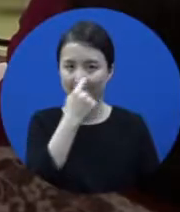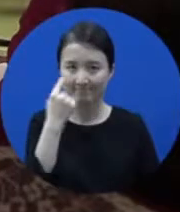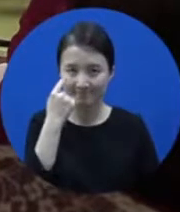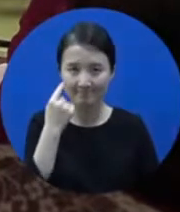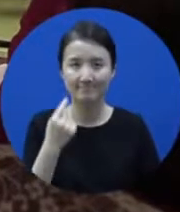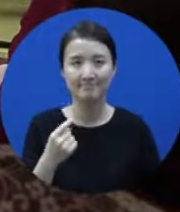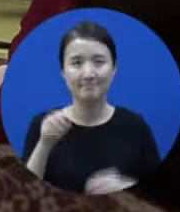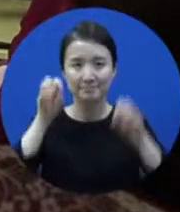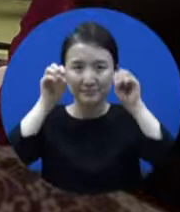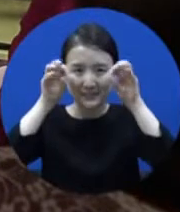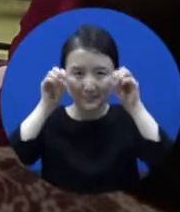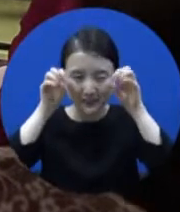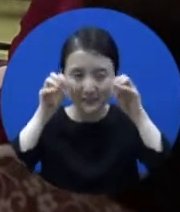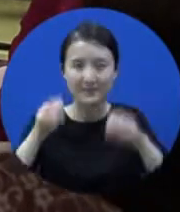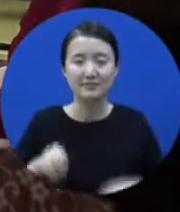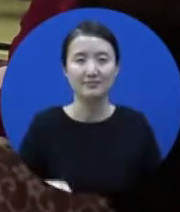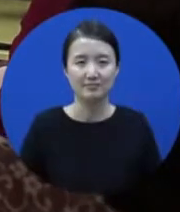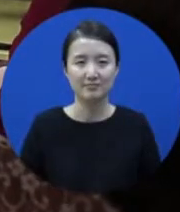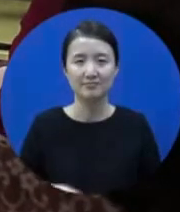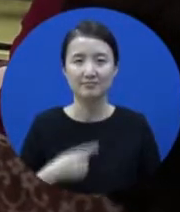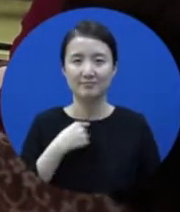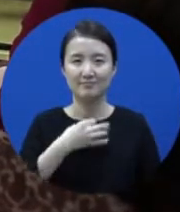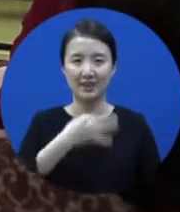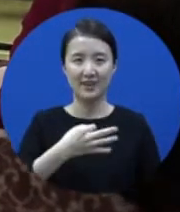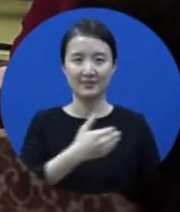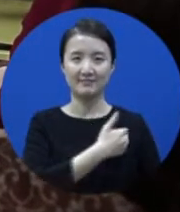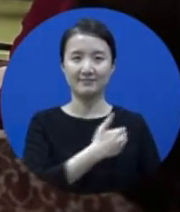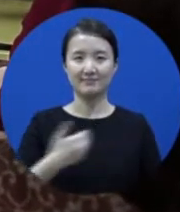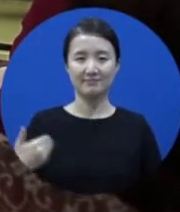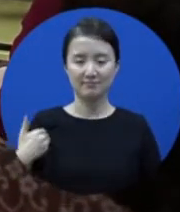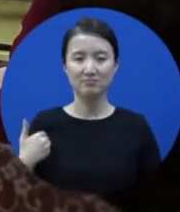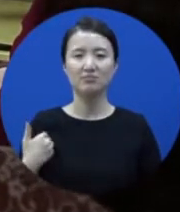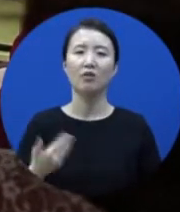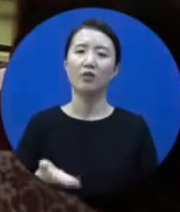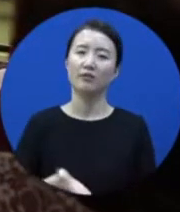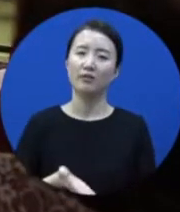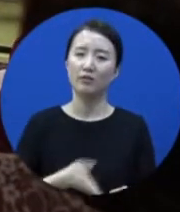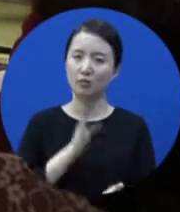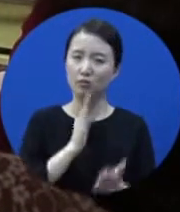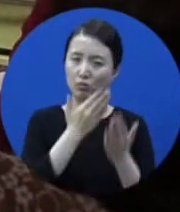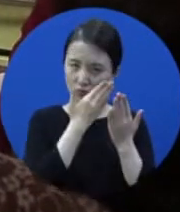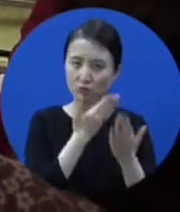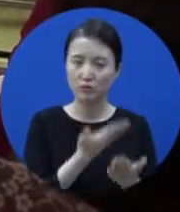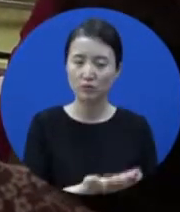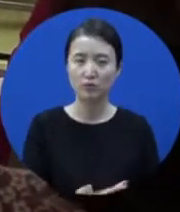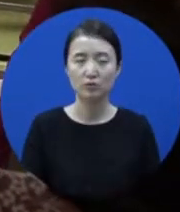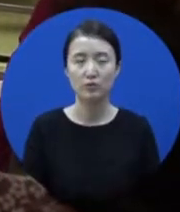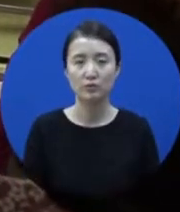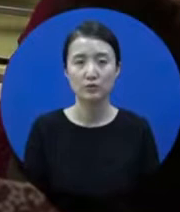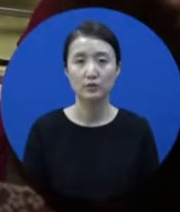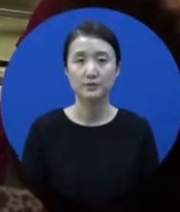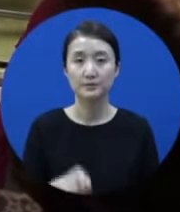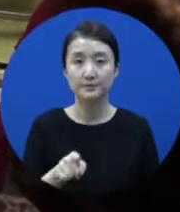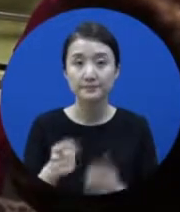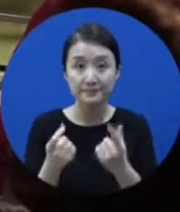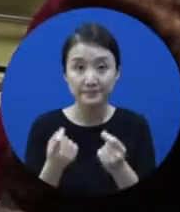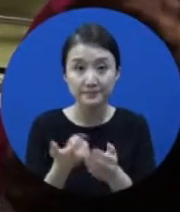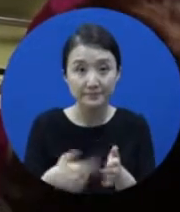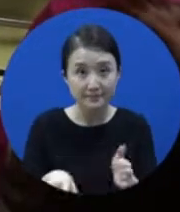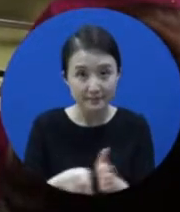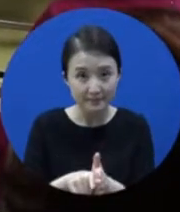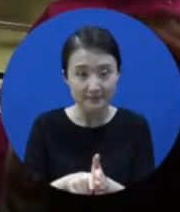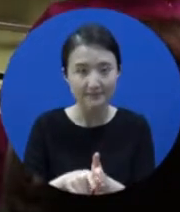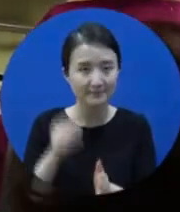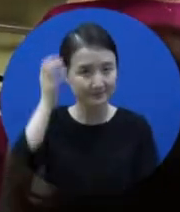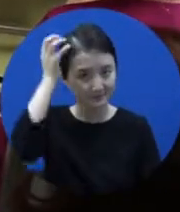자 그렇다면 울림 있는 목소리로 이야기를 하려면요. 첫 번째, 웃으면서 말씀을